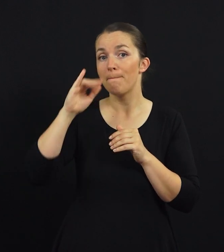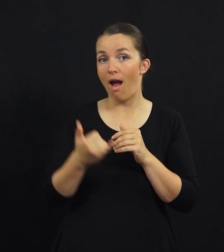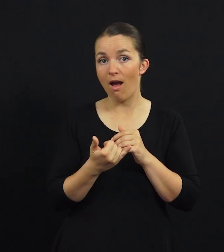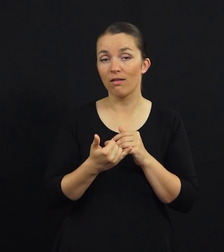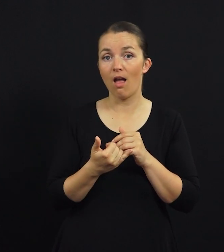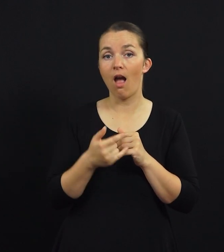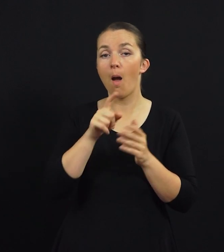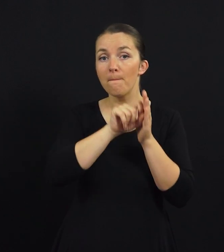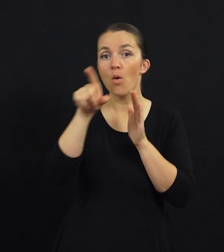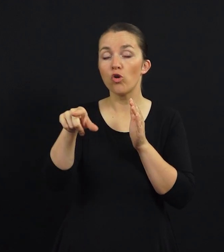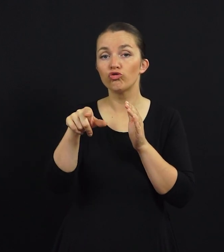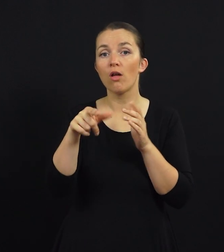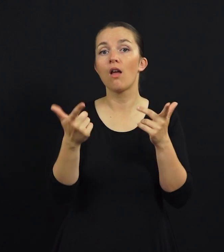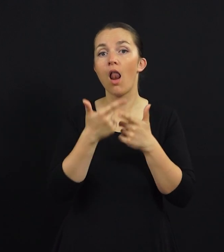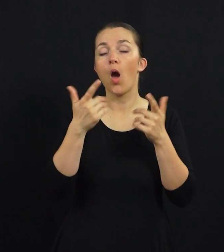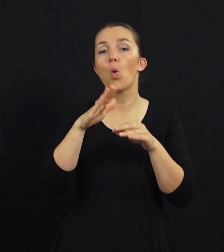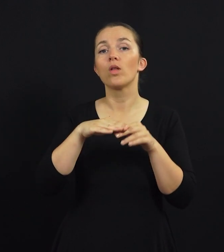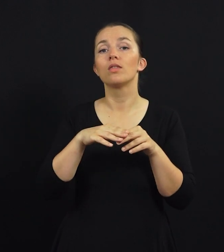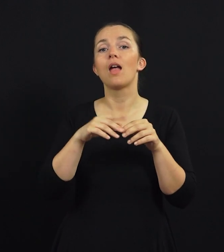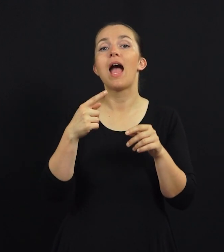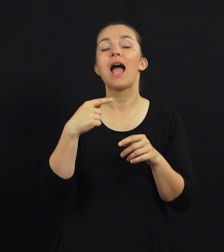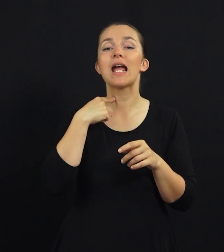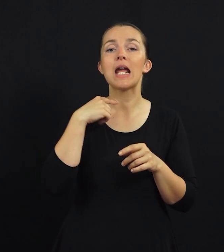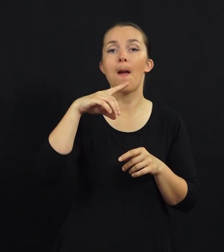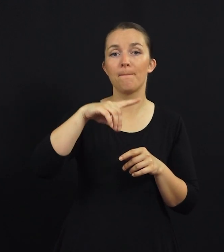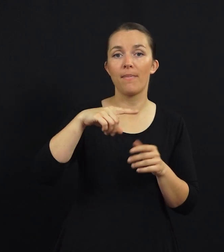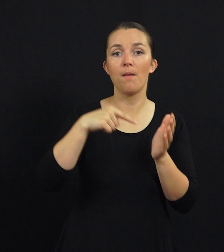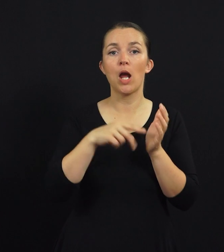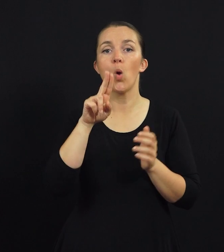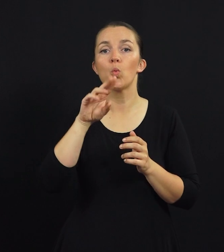konca meseca maja. Pošljejo jih lahko na